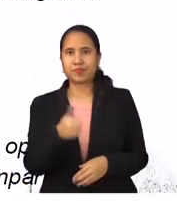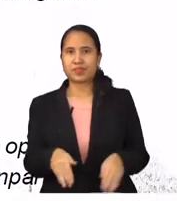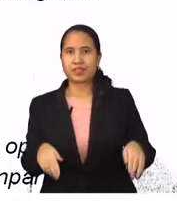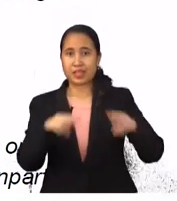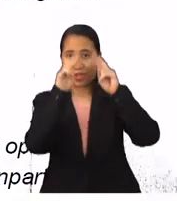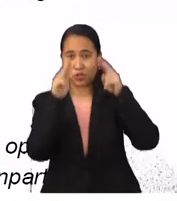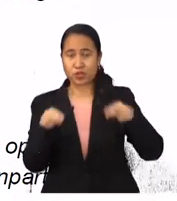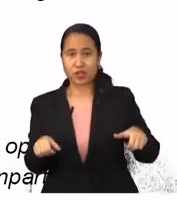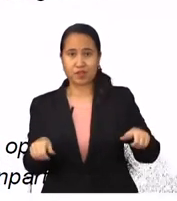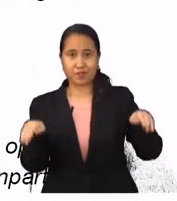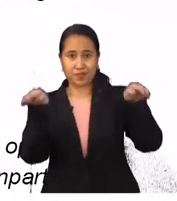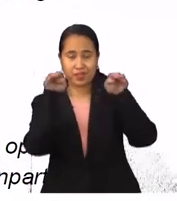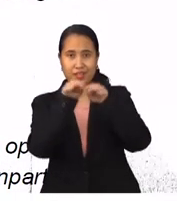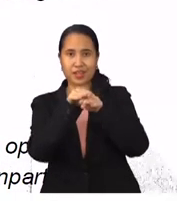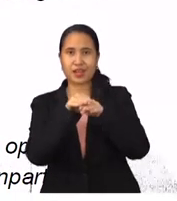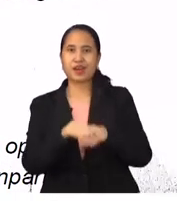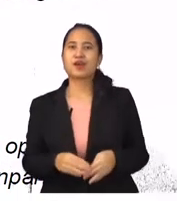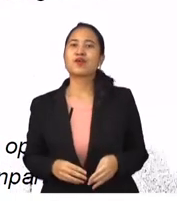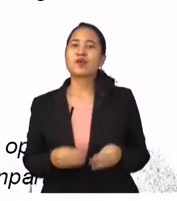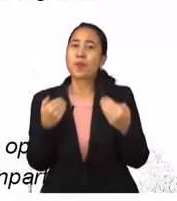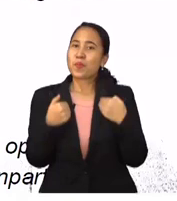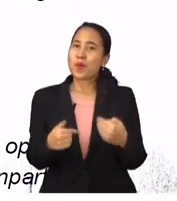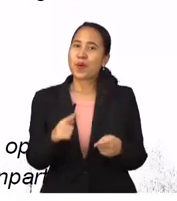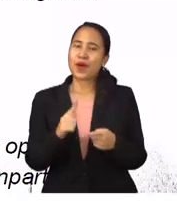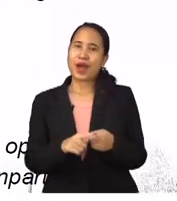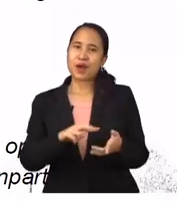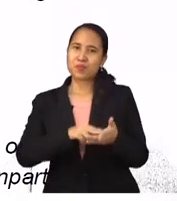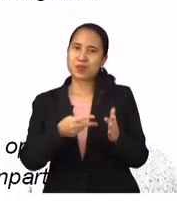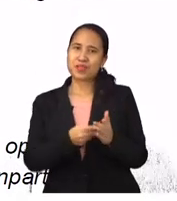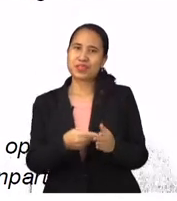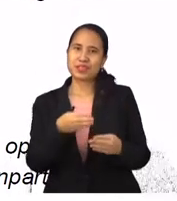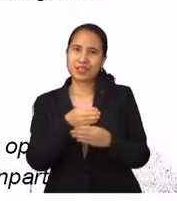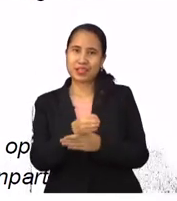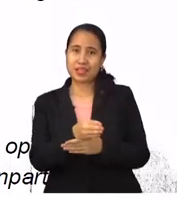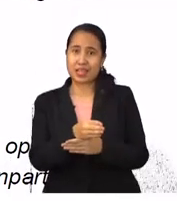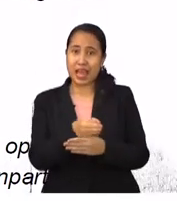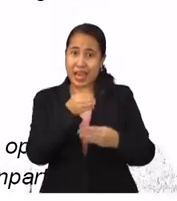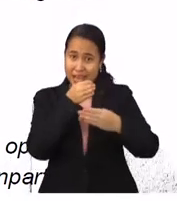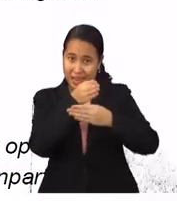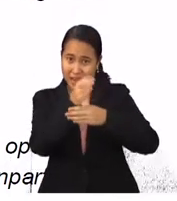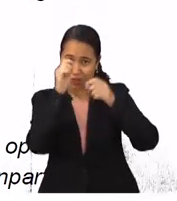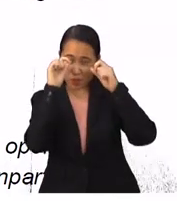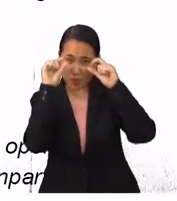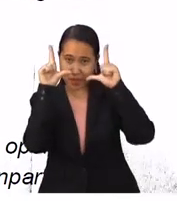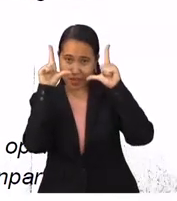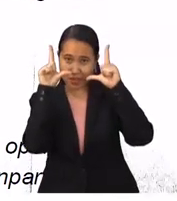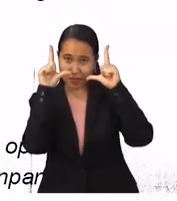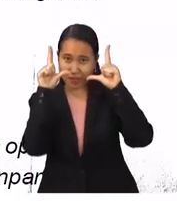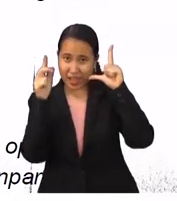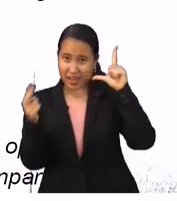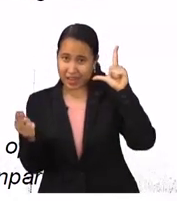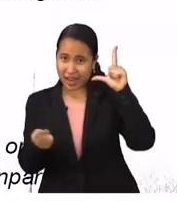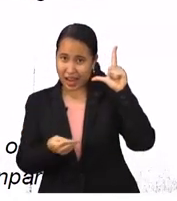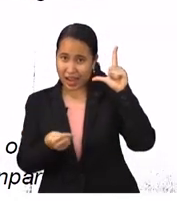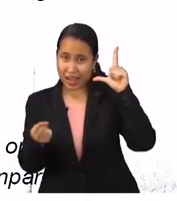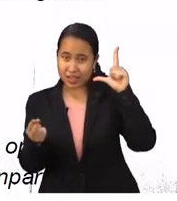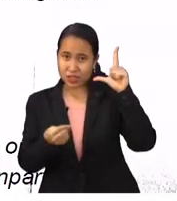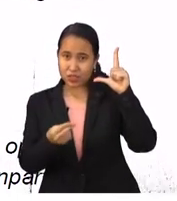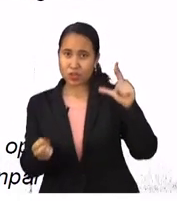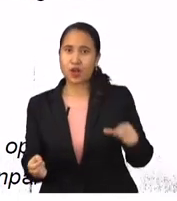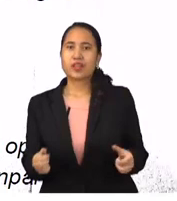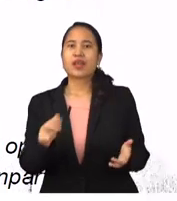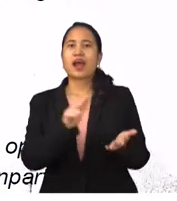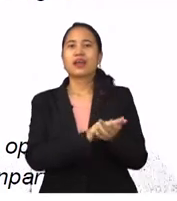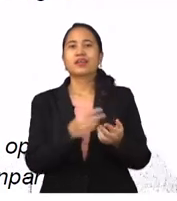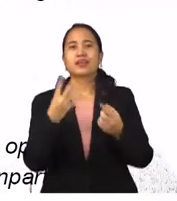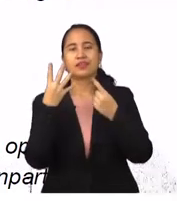zaken burger- en politieke rechten, het recht op leven in relatie tot artikel 14 van